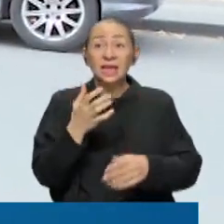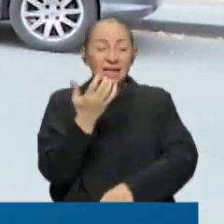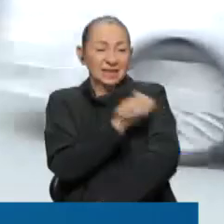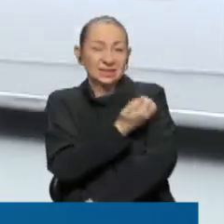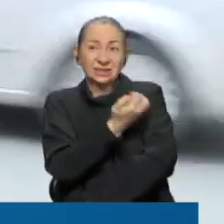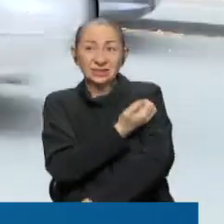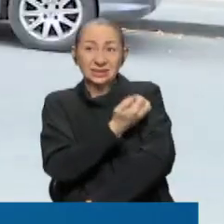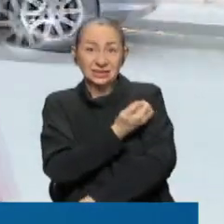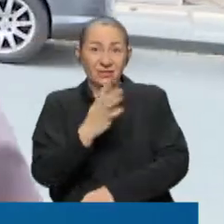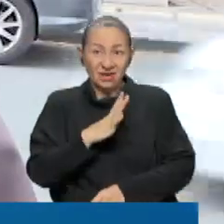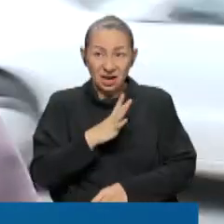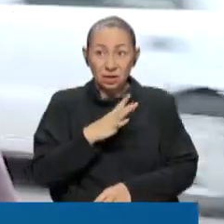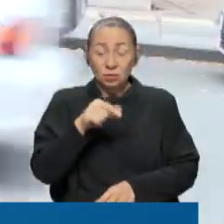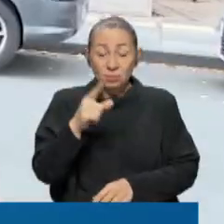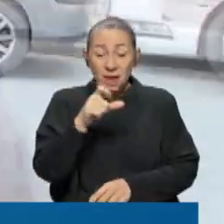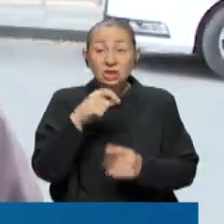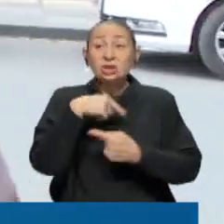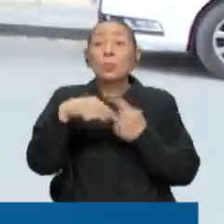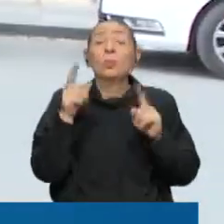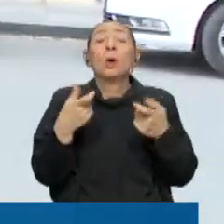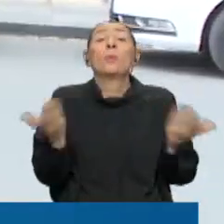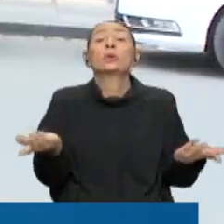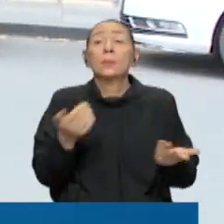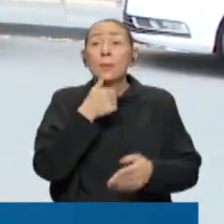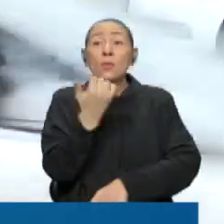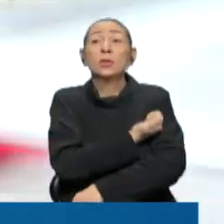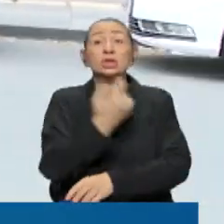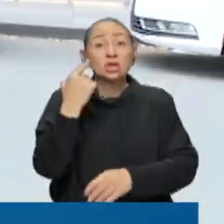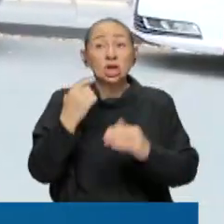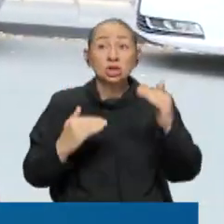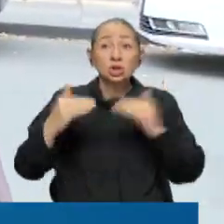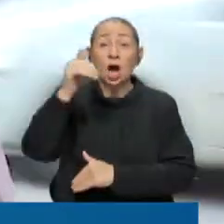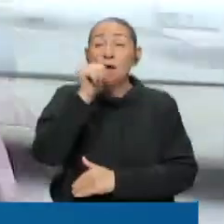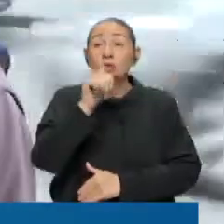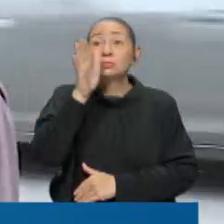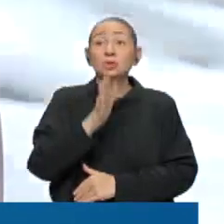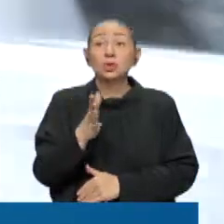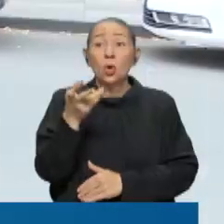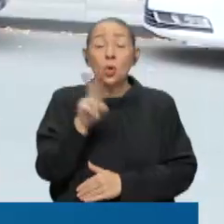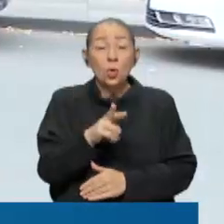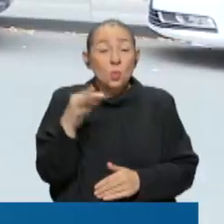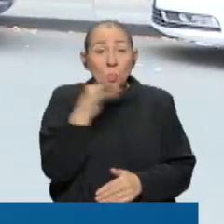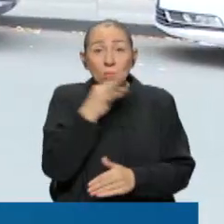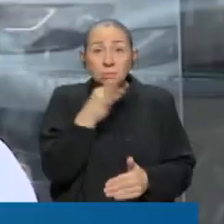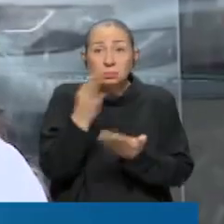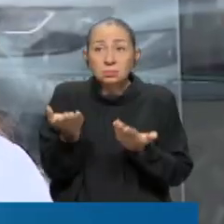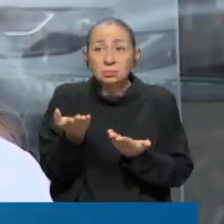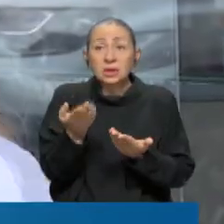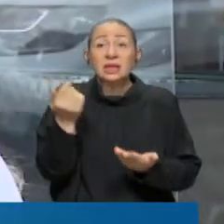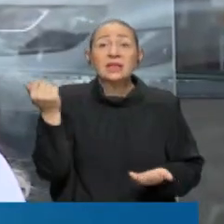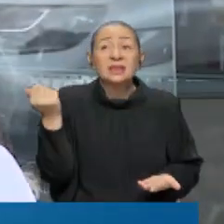insülin su var ya ilaçlarını şu bir ay içinde bulamıyorlar babam zaten vurması şekeri çıkıyor 600 lira ölümle burun buruna gelir yani